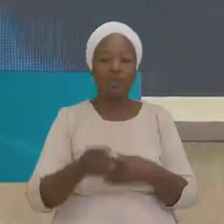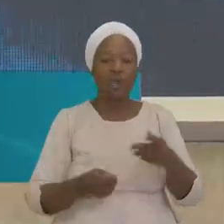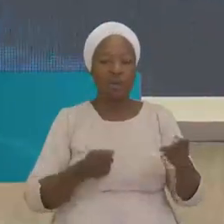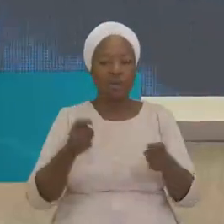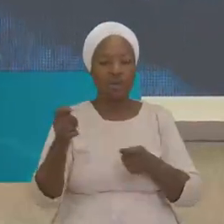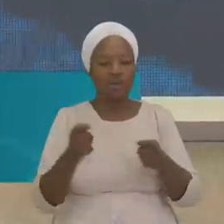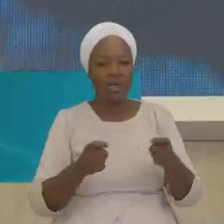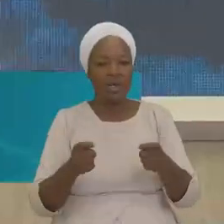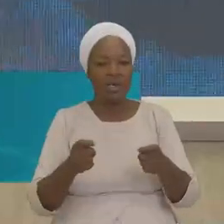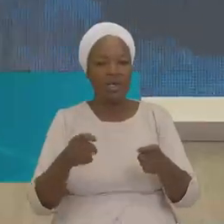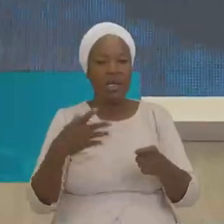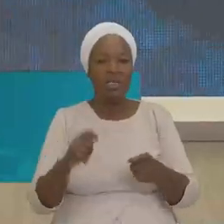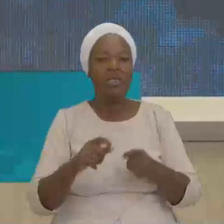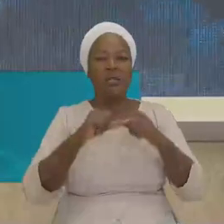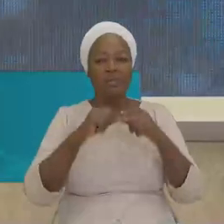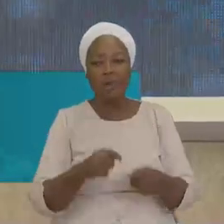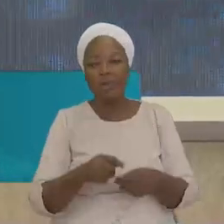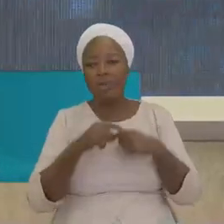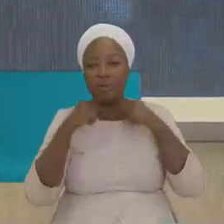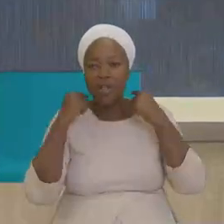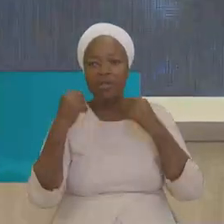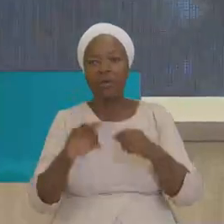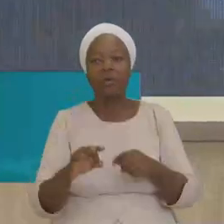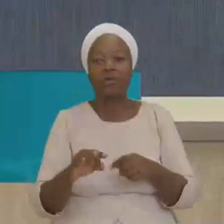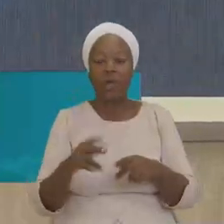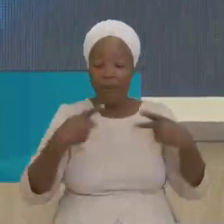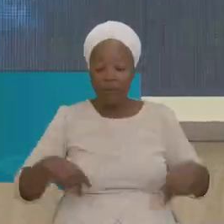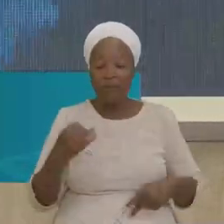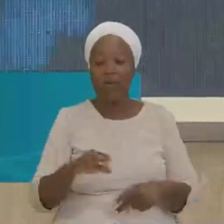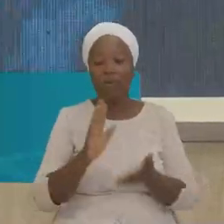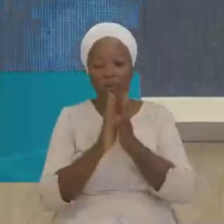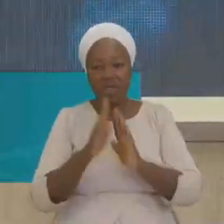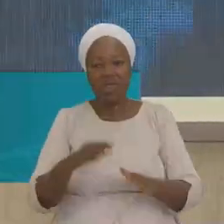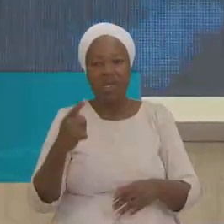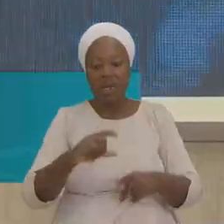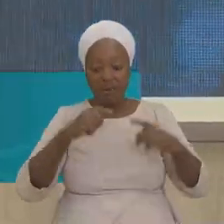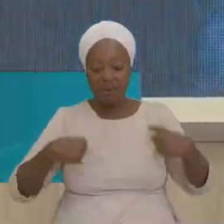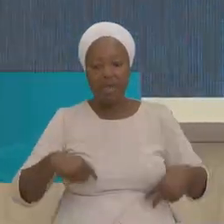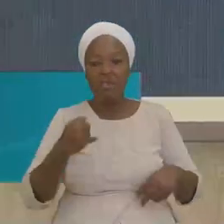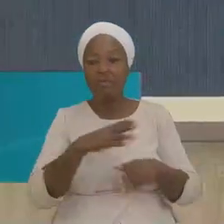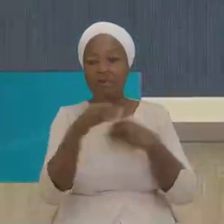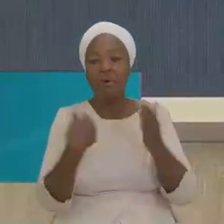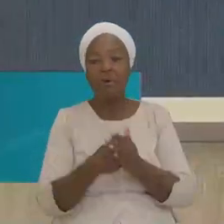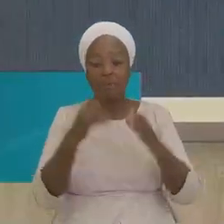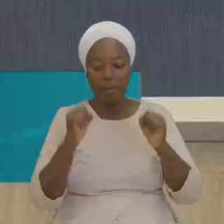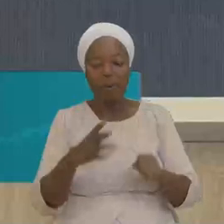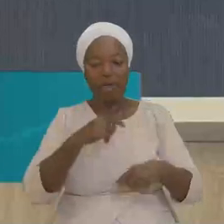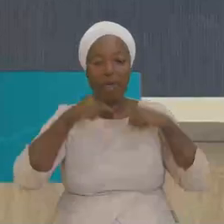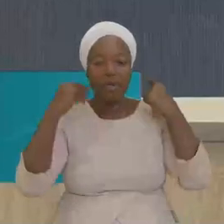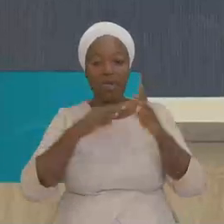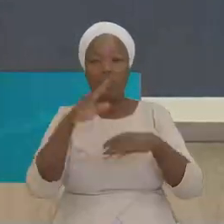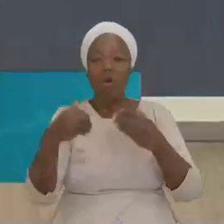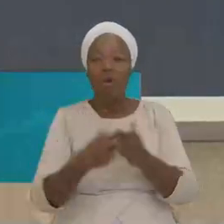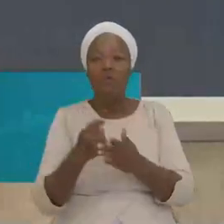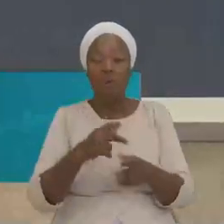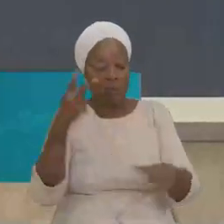le prince qui régnera, le prince de paix, le prince de toute puissance,